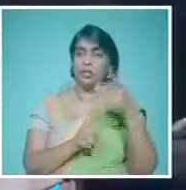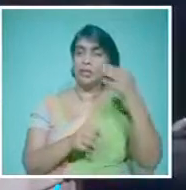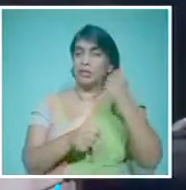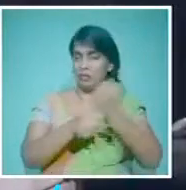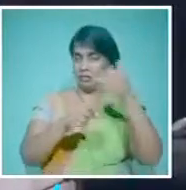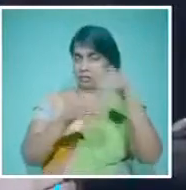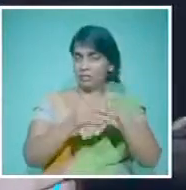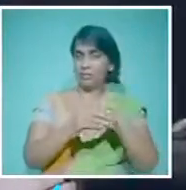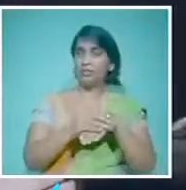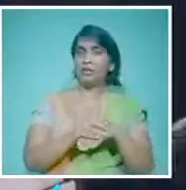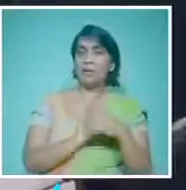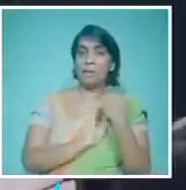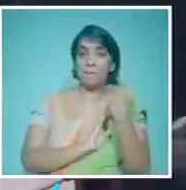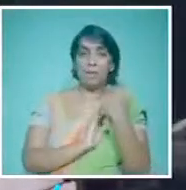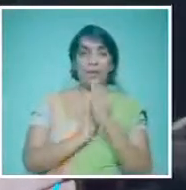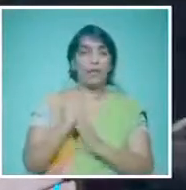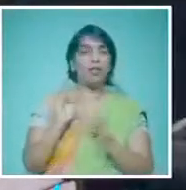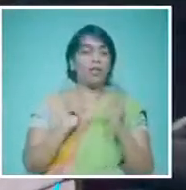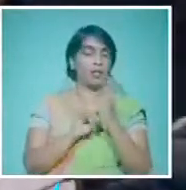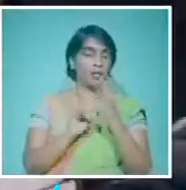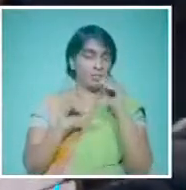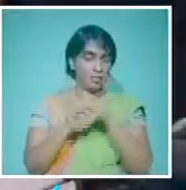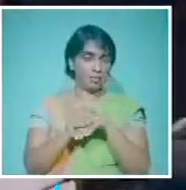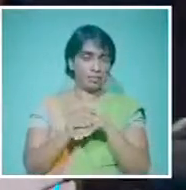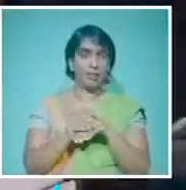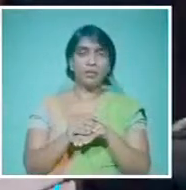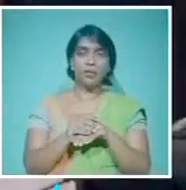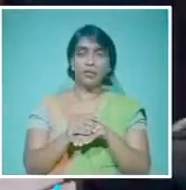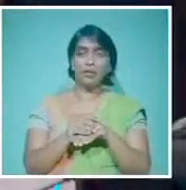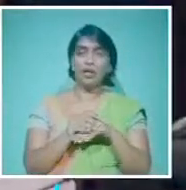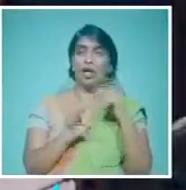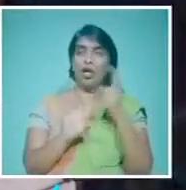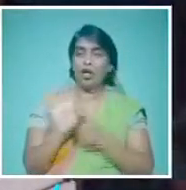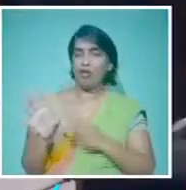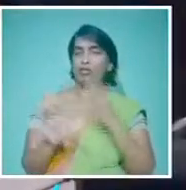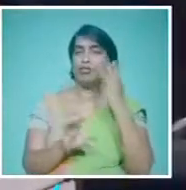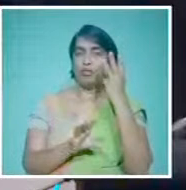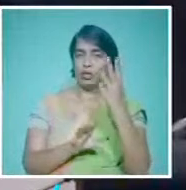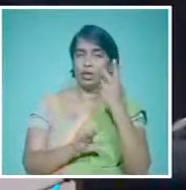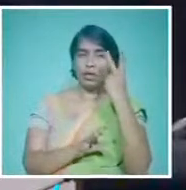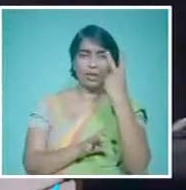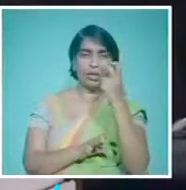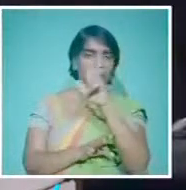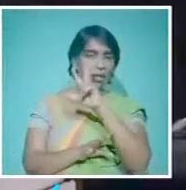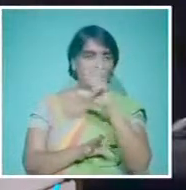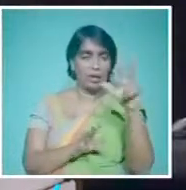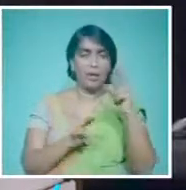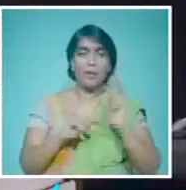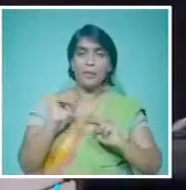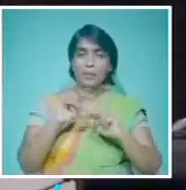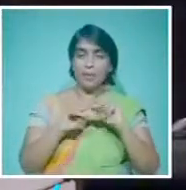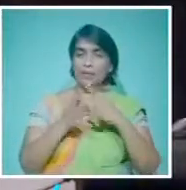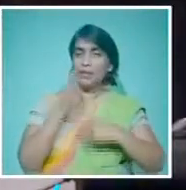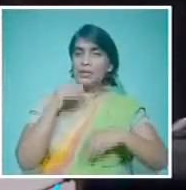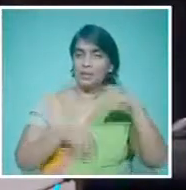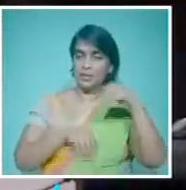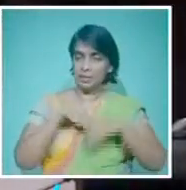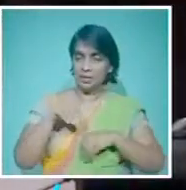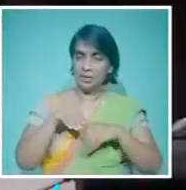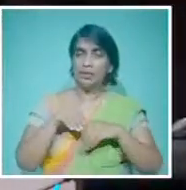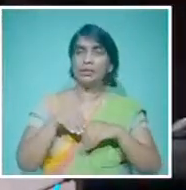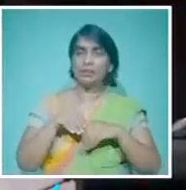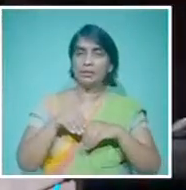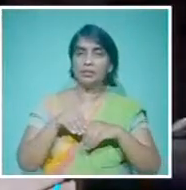ආණ්ඩුවේ බලවත් ඇමතිවරයෙක් කරලා ඉන්නකොට අනේ අවුරුදු 3ක් 2018 පෙබරවාරි 10 ඡන්දෙ දිව්වේ